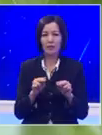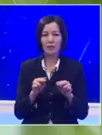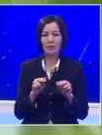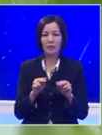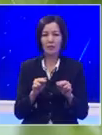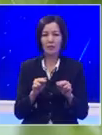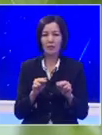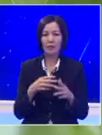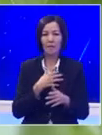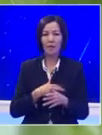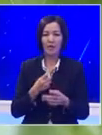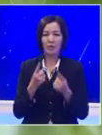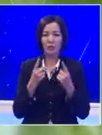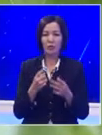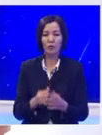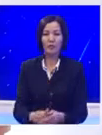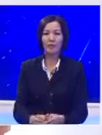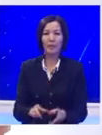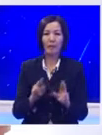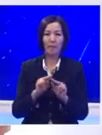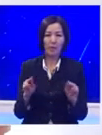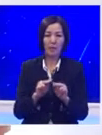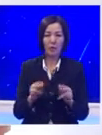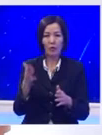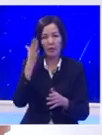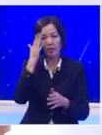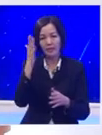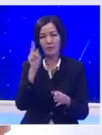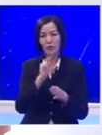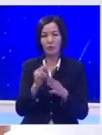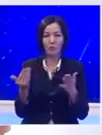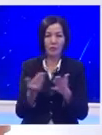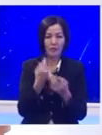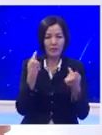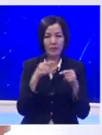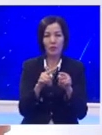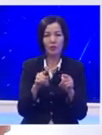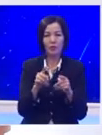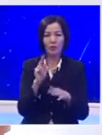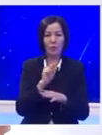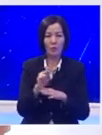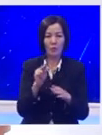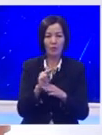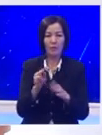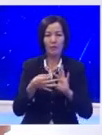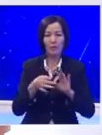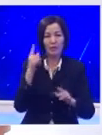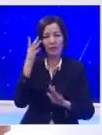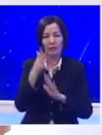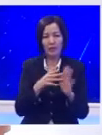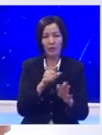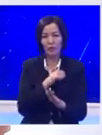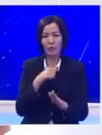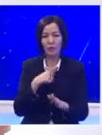мұғалімдерінің жаңағы маңызы өте үлкен. Педагогикалық әдіс-тәсілдерді, инновациялық әдіс-тәсілдерді жетік меңгеріп, өз пәнін